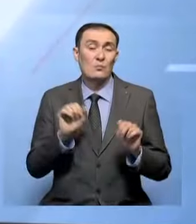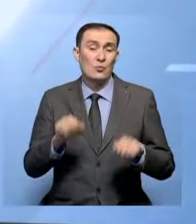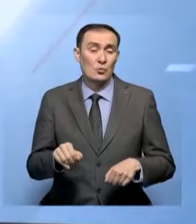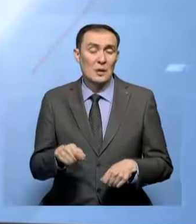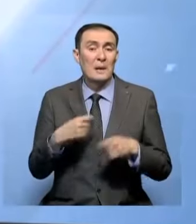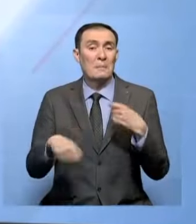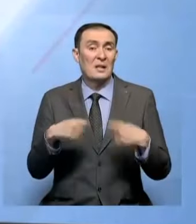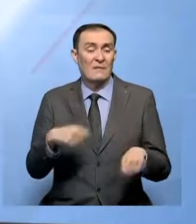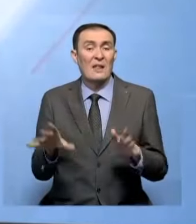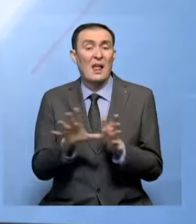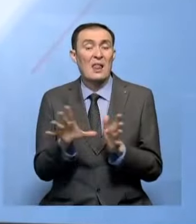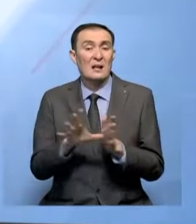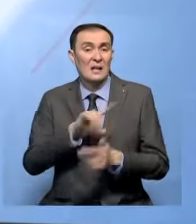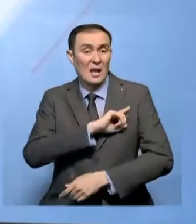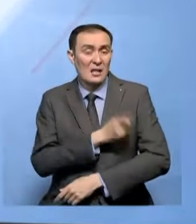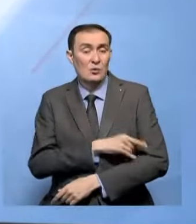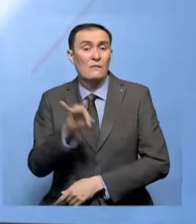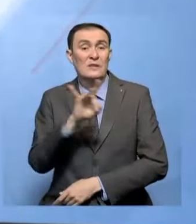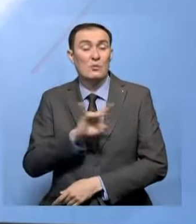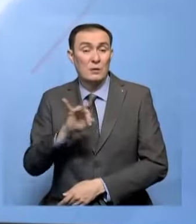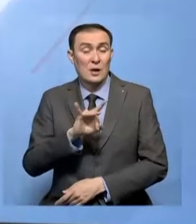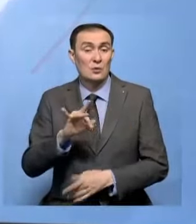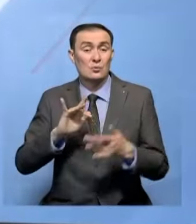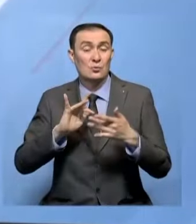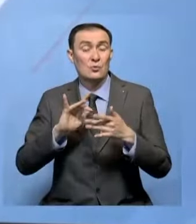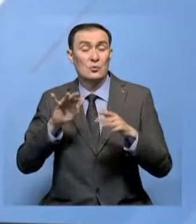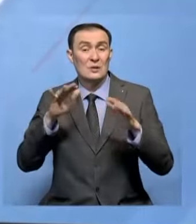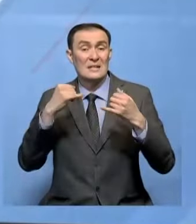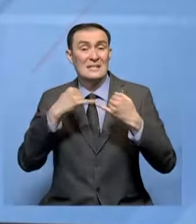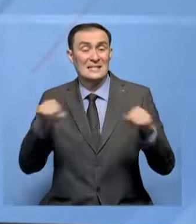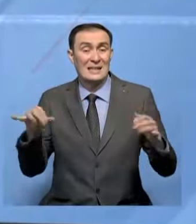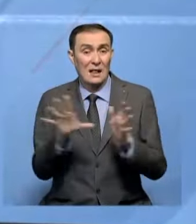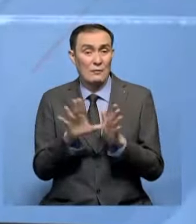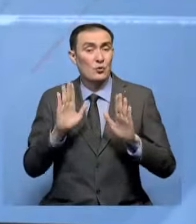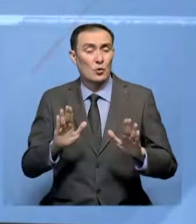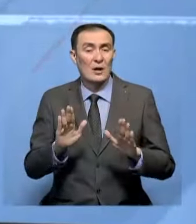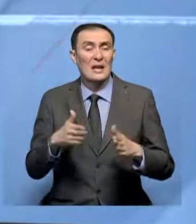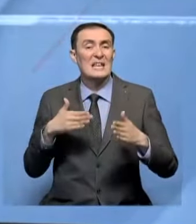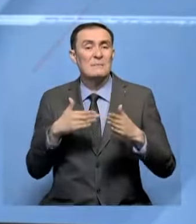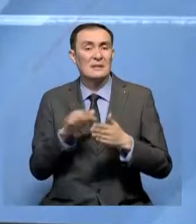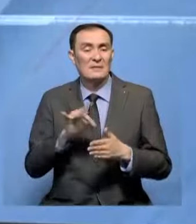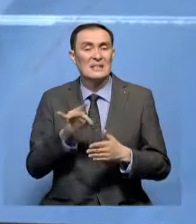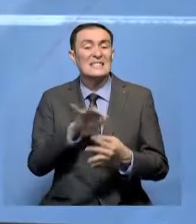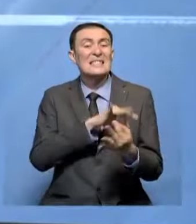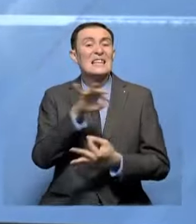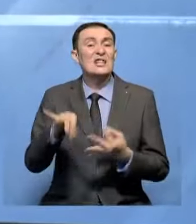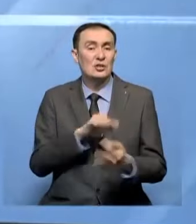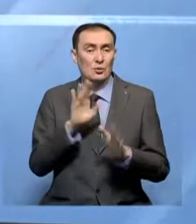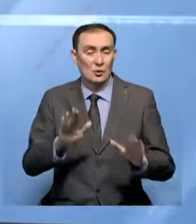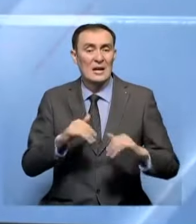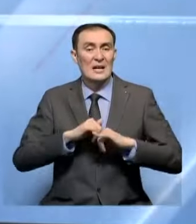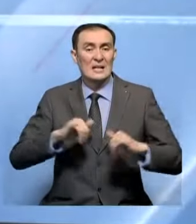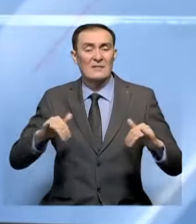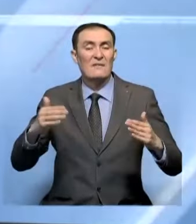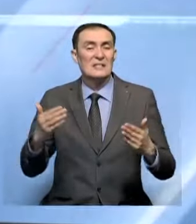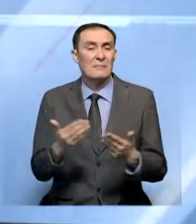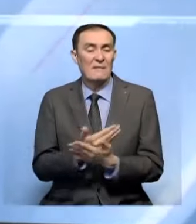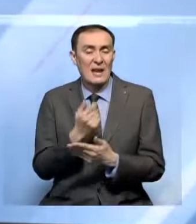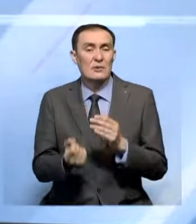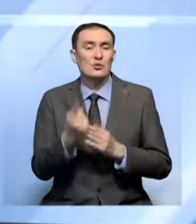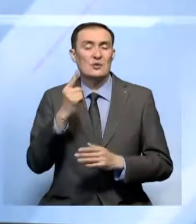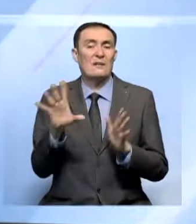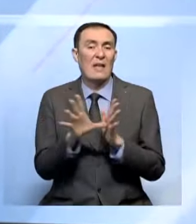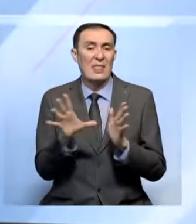могут продавать электроэнергию в республиканскую сеть правда речь идёт о лимитированной излишки развитии возобновляемых